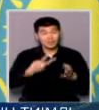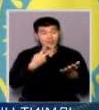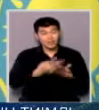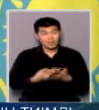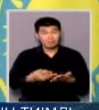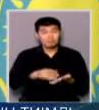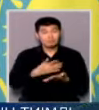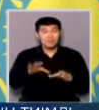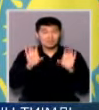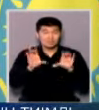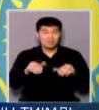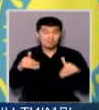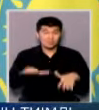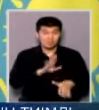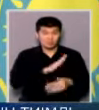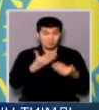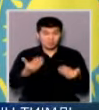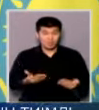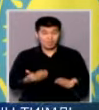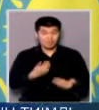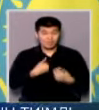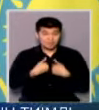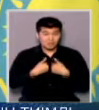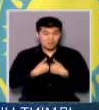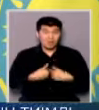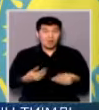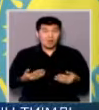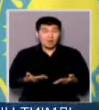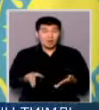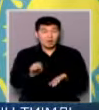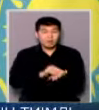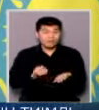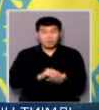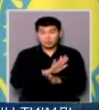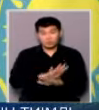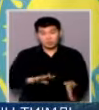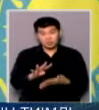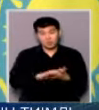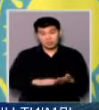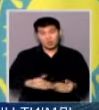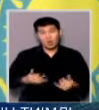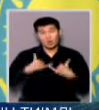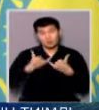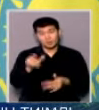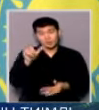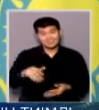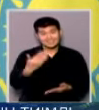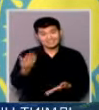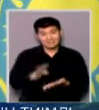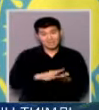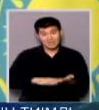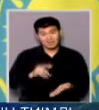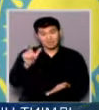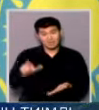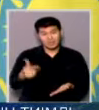ол мәселені заңды шешкен болатын болса, онда мен сол маған қайтадан сол арызды түсетін болса айтуым мүмкін. Құрметті азамат, сіздің арызыңызға